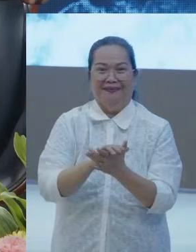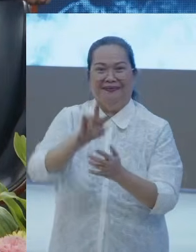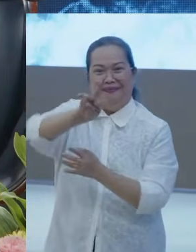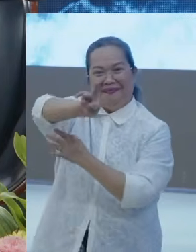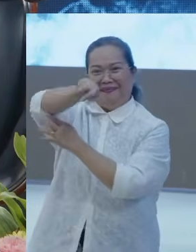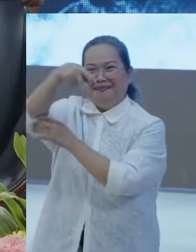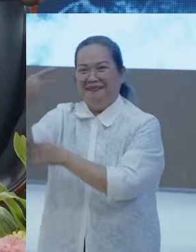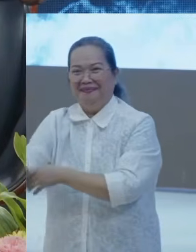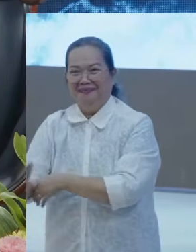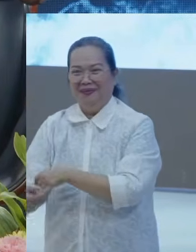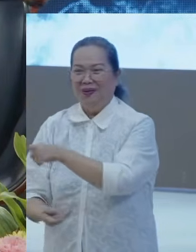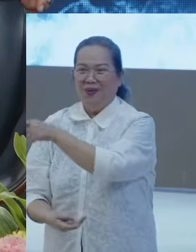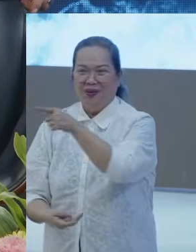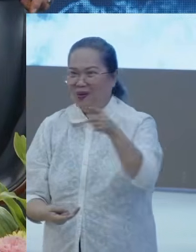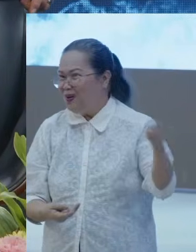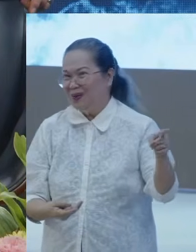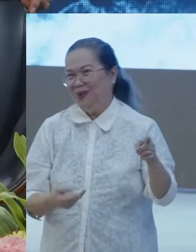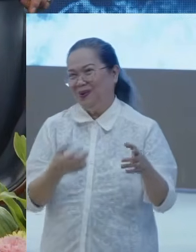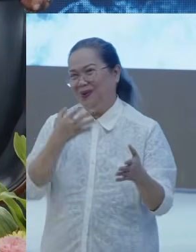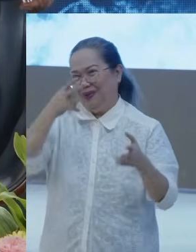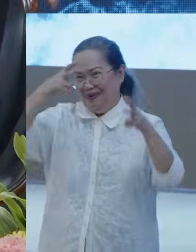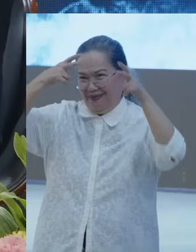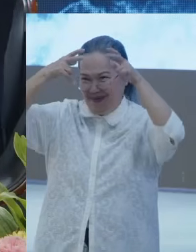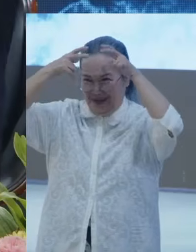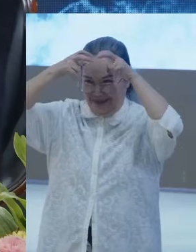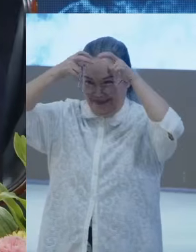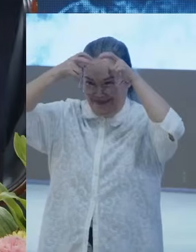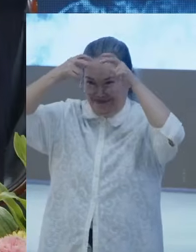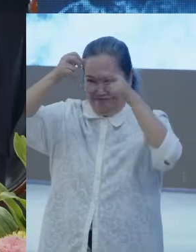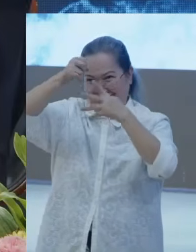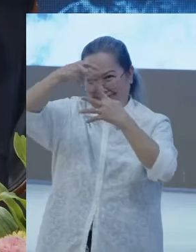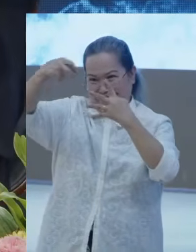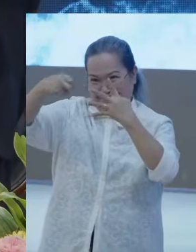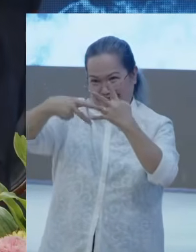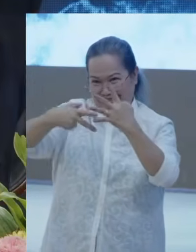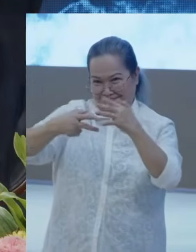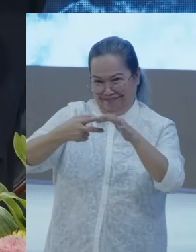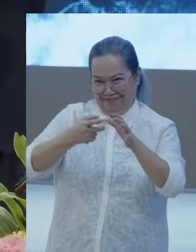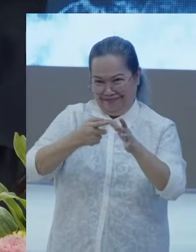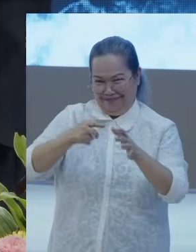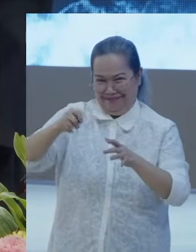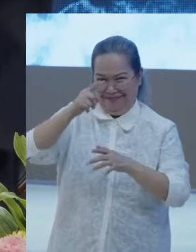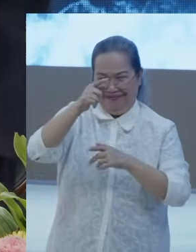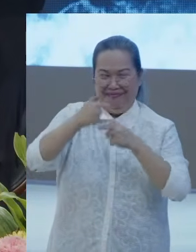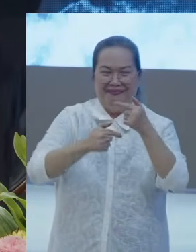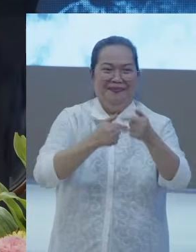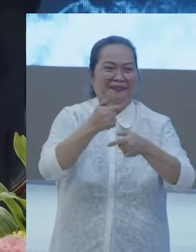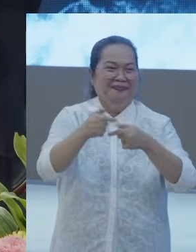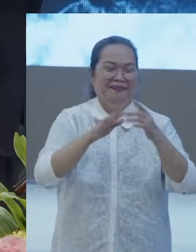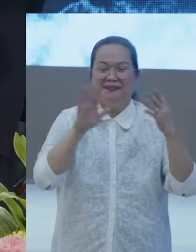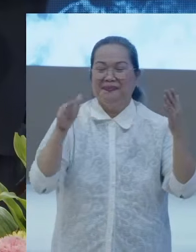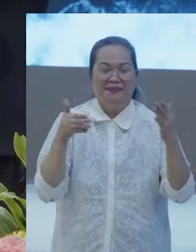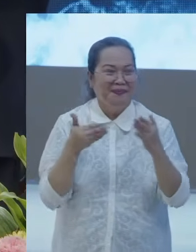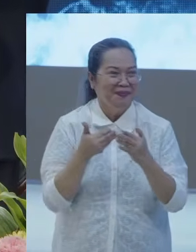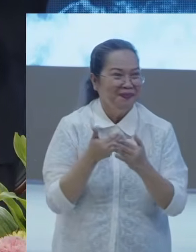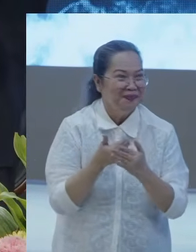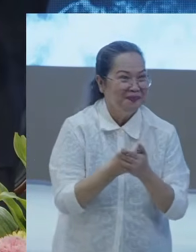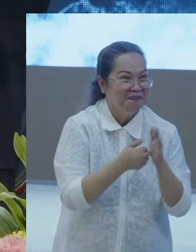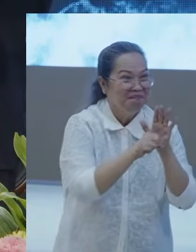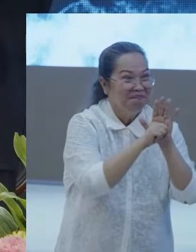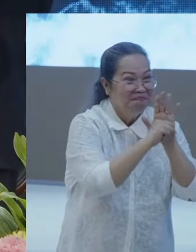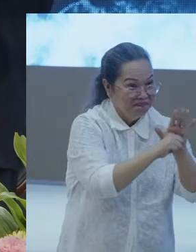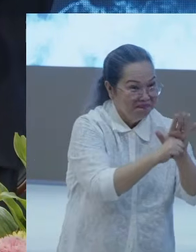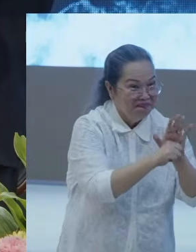and adulterous generation. Malaking kasamaan ang ipinakita ko na sa inyo lahat ng